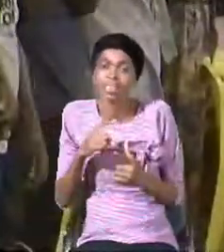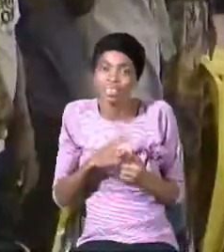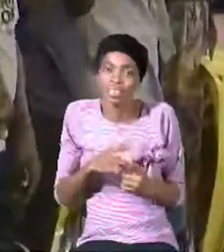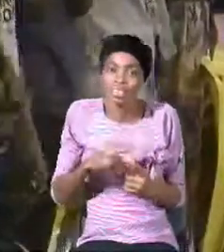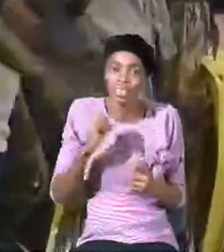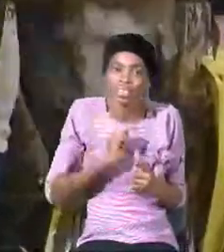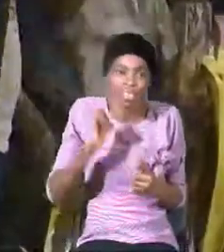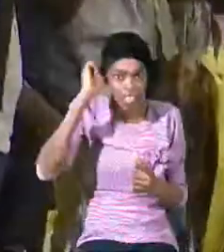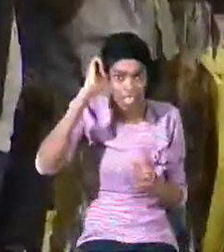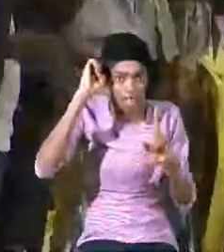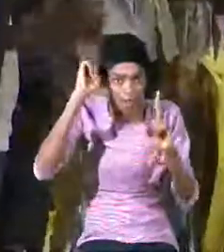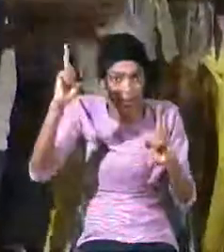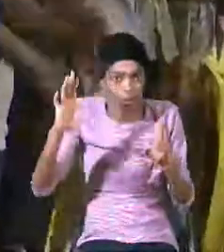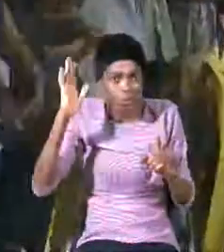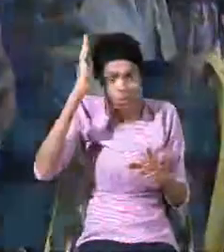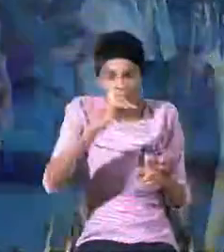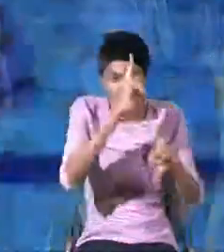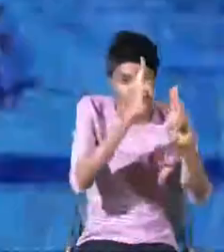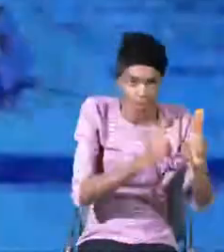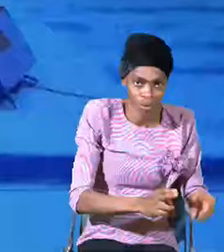Il va t'honorer.